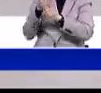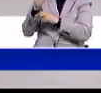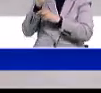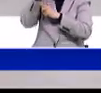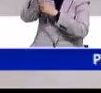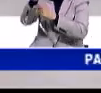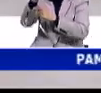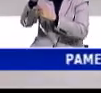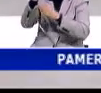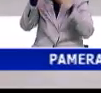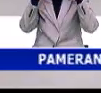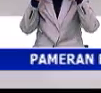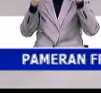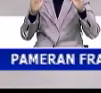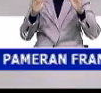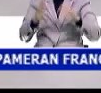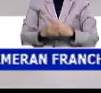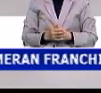akan datang.